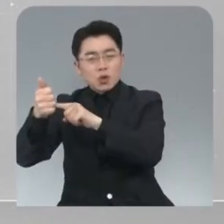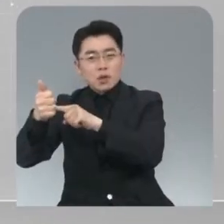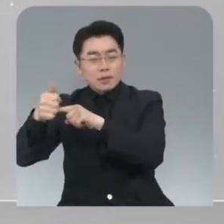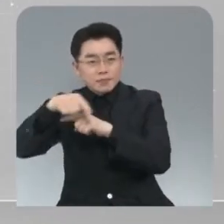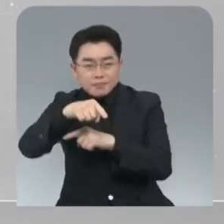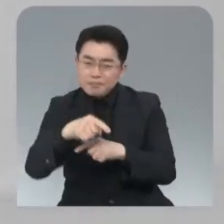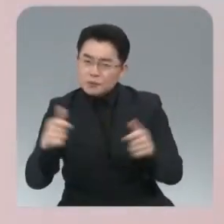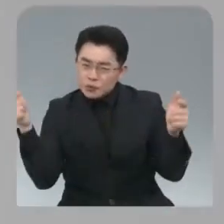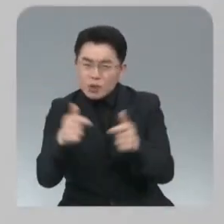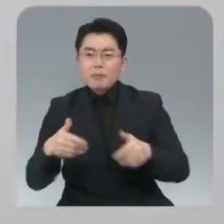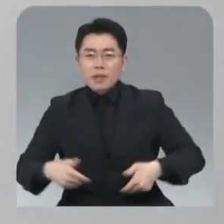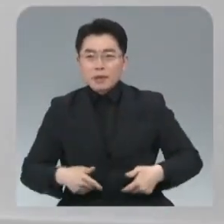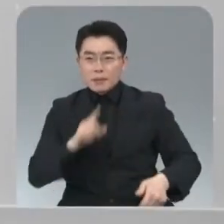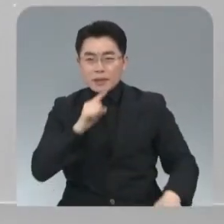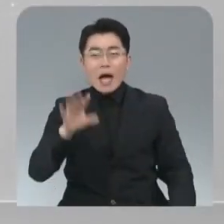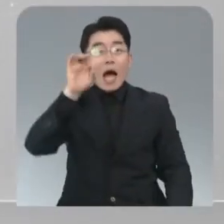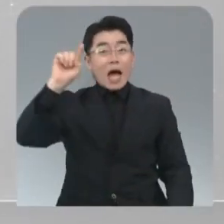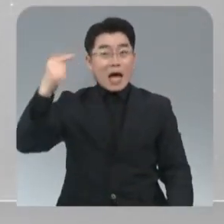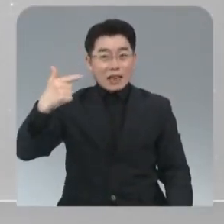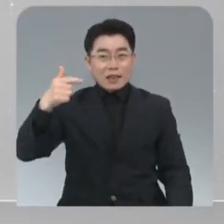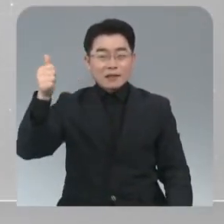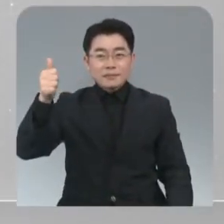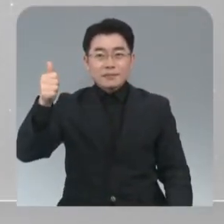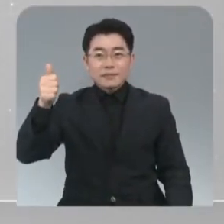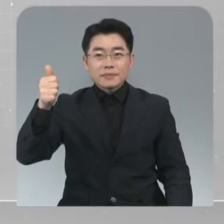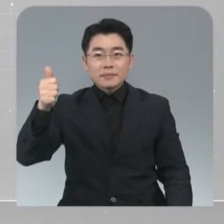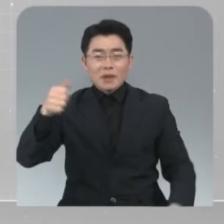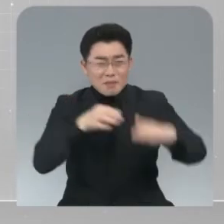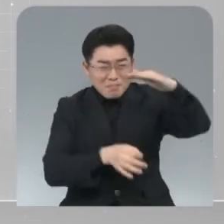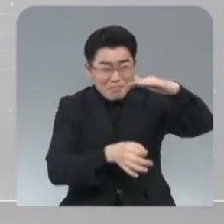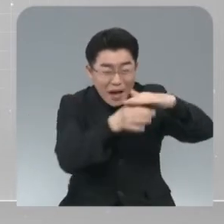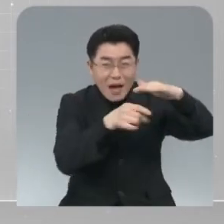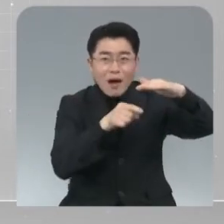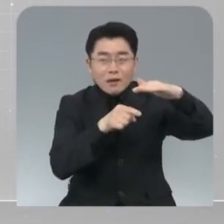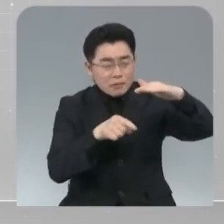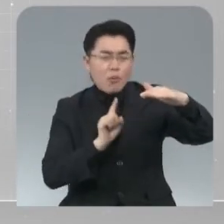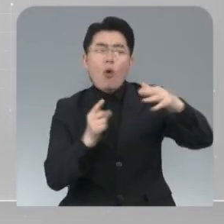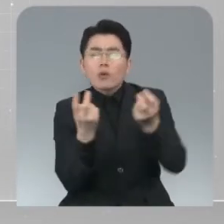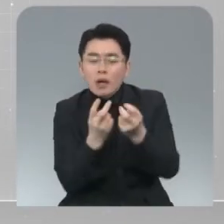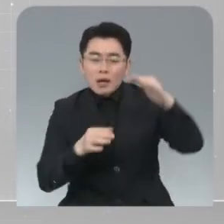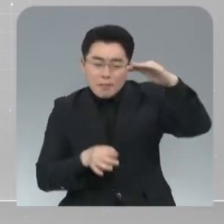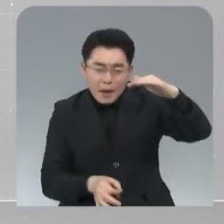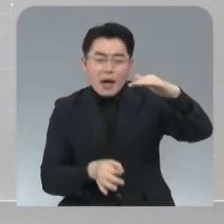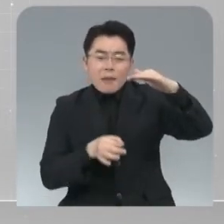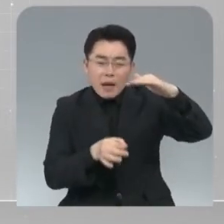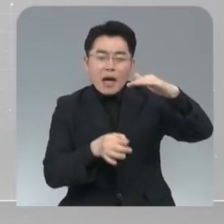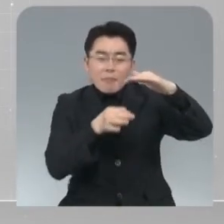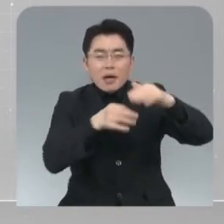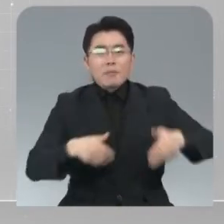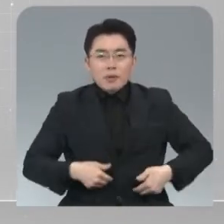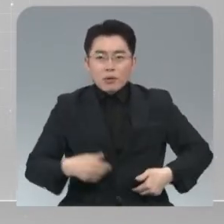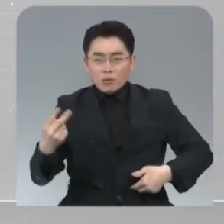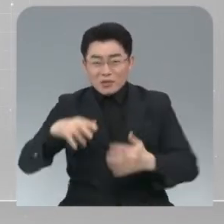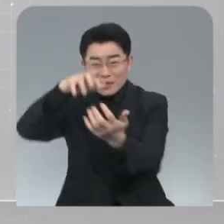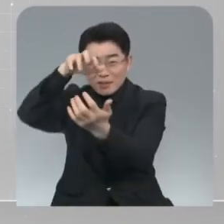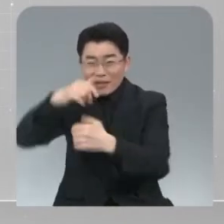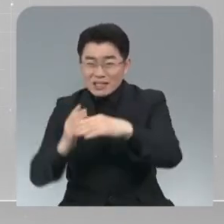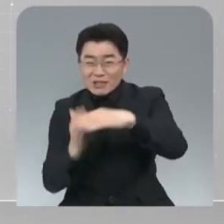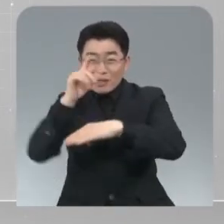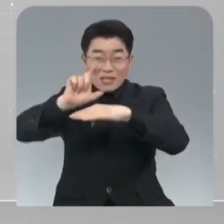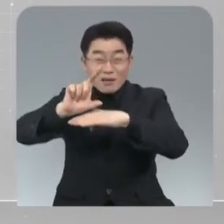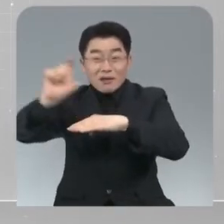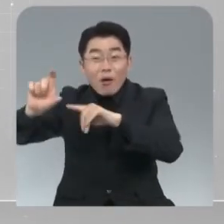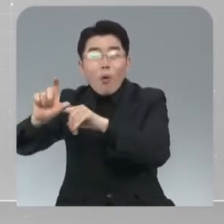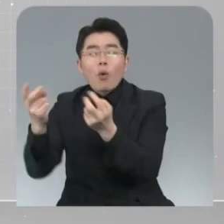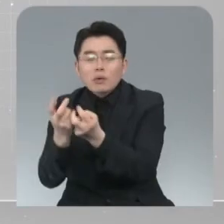밝혔습니다. 안철수 후보, 분양가 상한제는 단계적 적용, 초과이익 환수제는 용적률